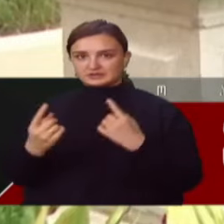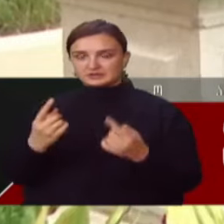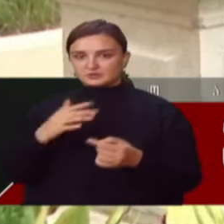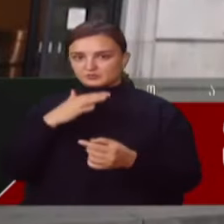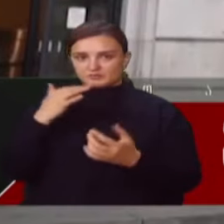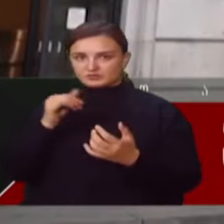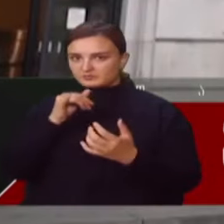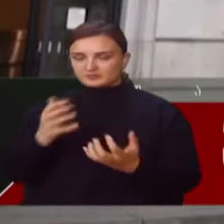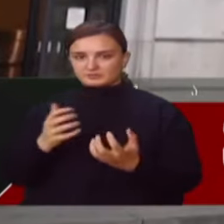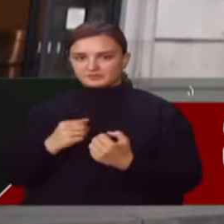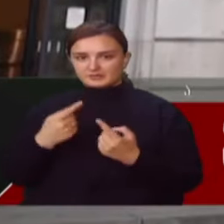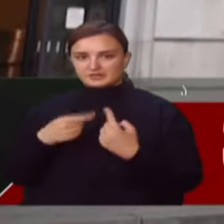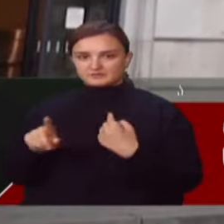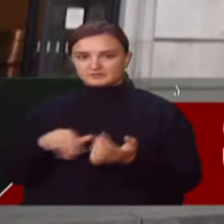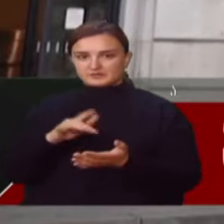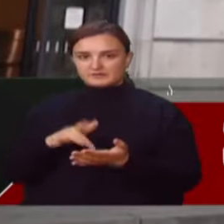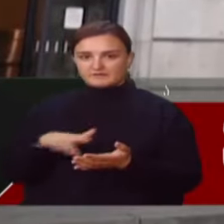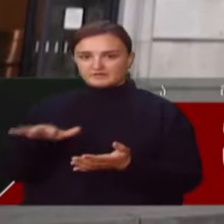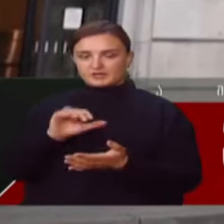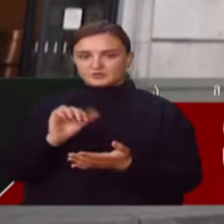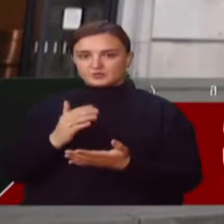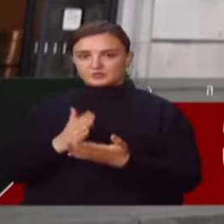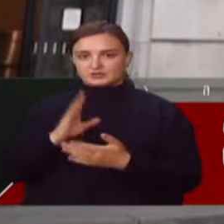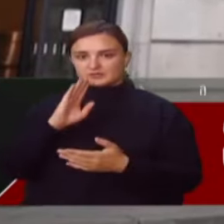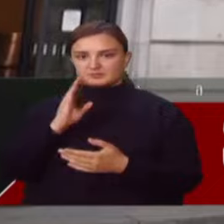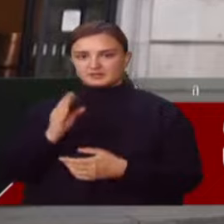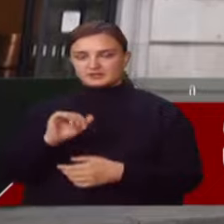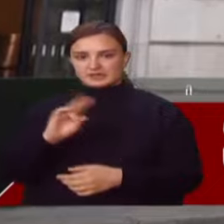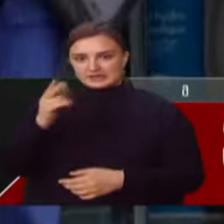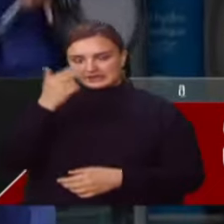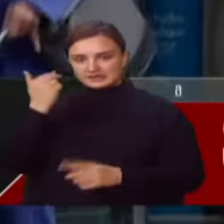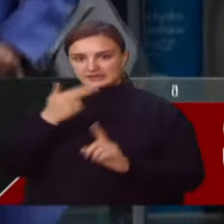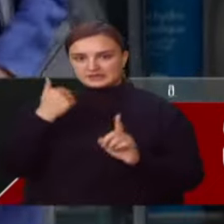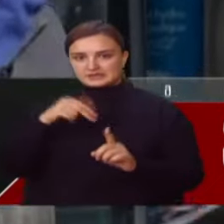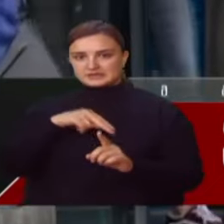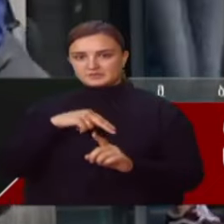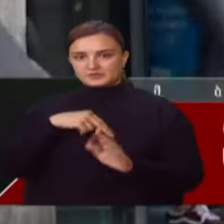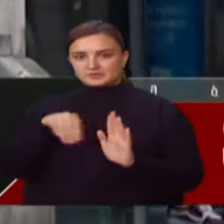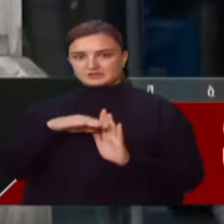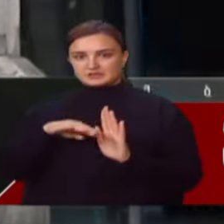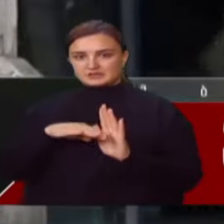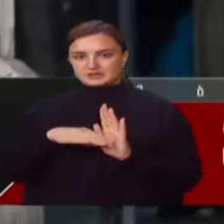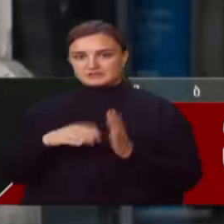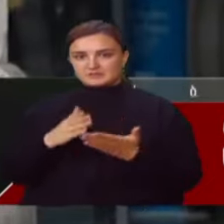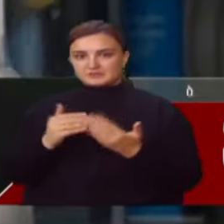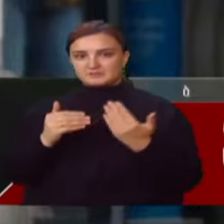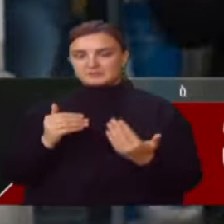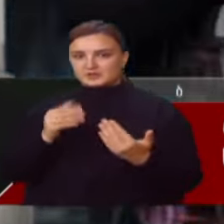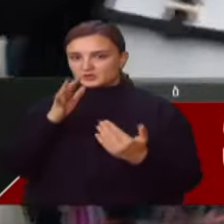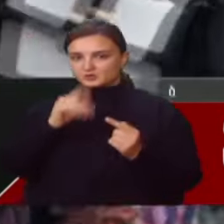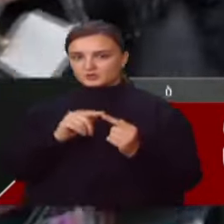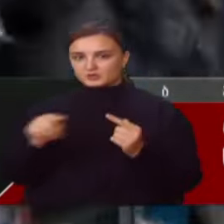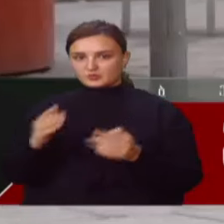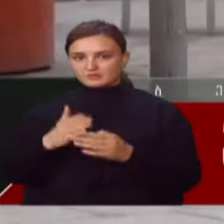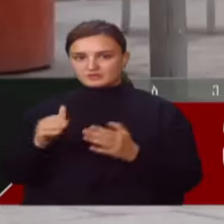აბსოლუტურ უმრავლესობას. განსხვავებით ქვეყნებისგან, როგორიცაა ბელგია ან იტალია, სადაც საპარლამენტო სისტემებია და მათ გარკვეული დრო აქვთ